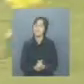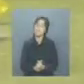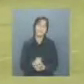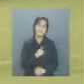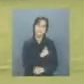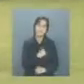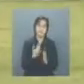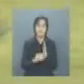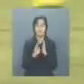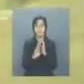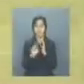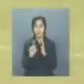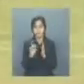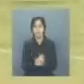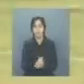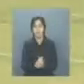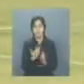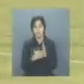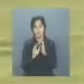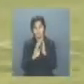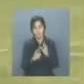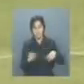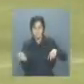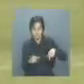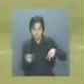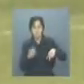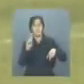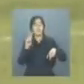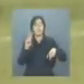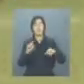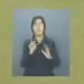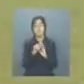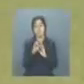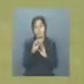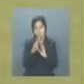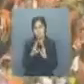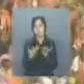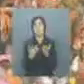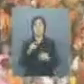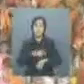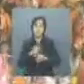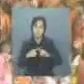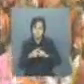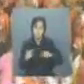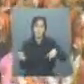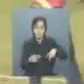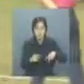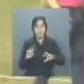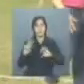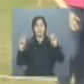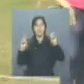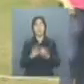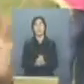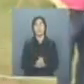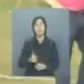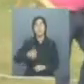ย์ดับฝันเมื่อสุริยาดอมไทยสงเหมาคนเดียว2ประตูนาที72และช่วงทดเวลาบาดเจ็บค่ะบุรีรัมย์ FC ชนะ